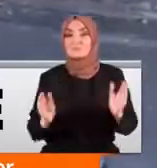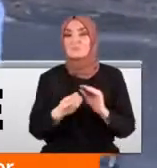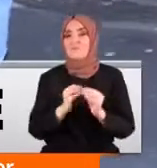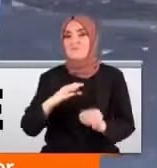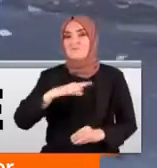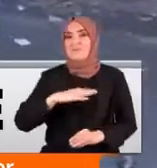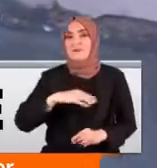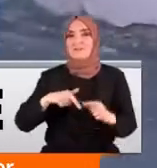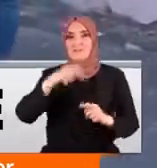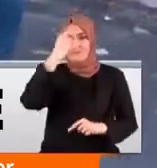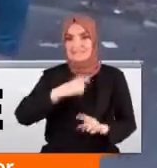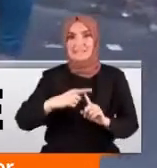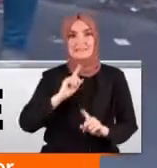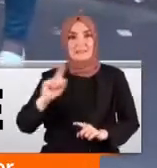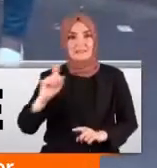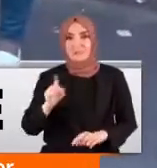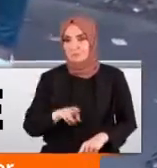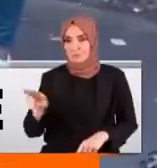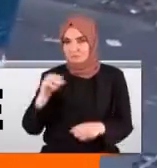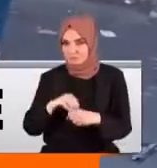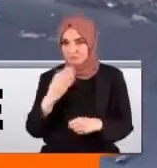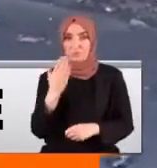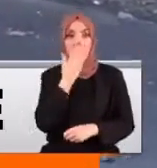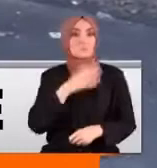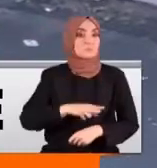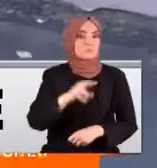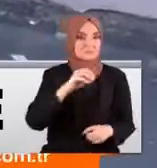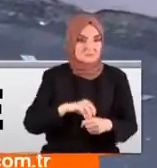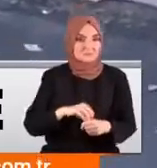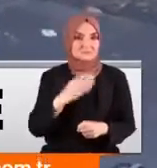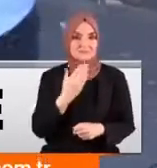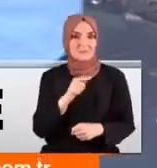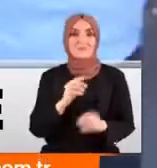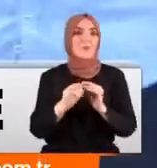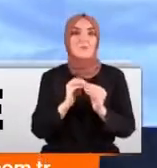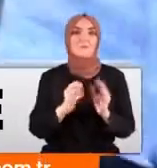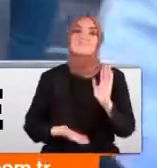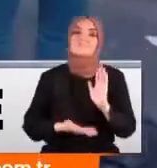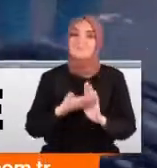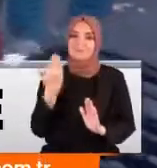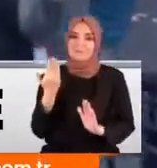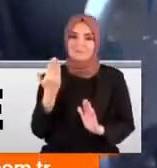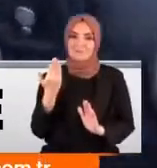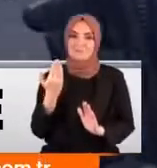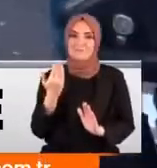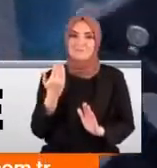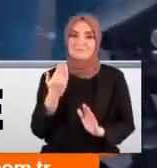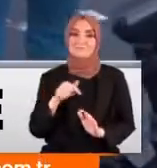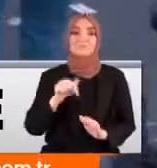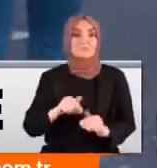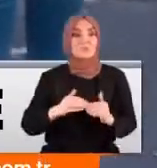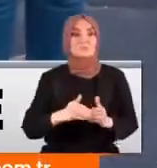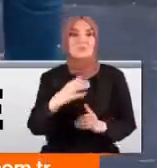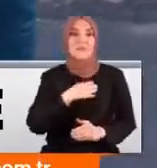okuluna giderken. Artık o sorun ortadan kalktı. İşte bu elektrikli bisikletle Ecem annesiyle birlikte okula sorunsuz bir